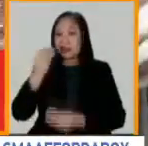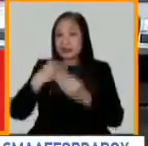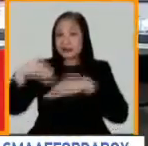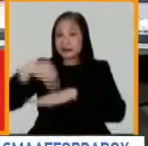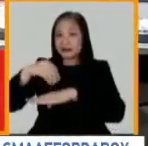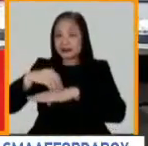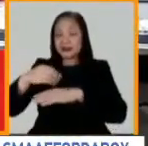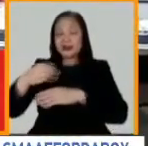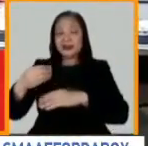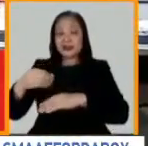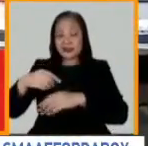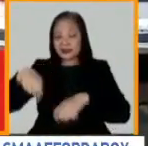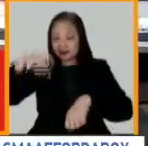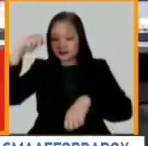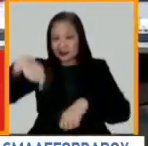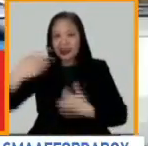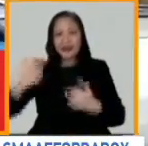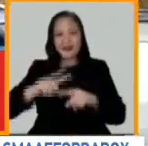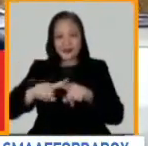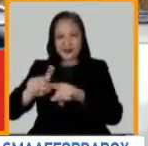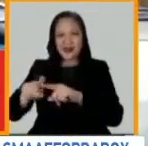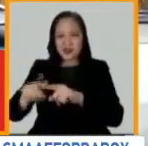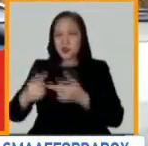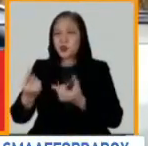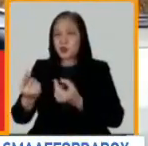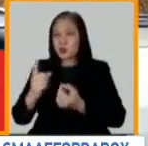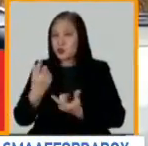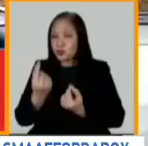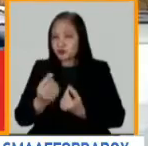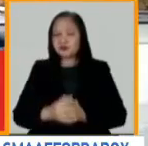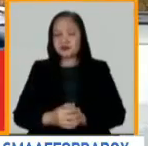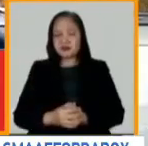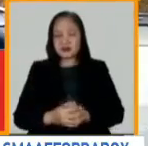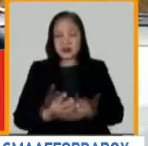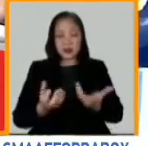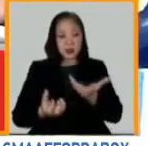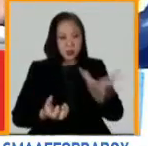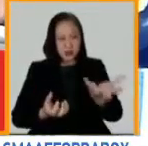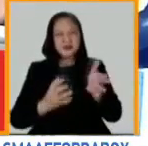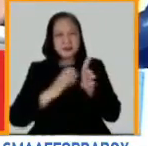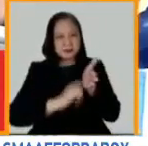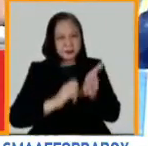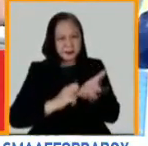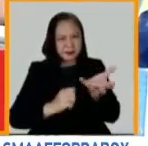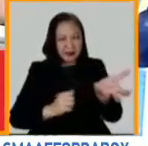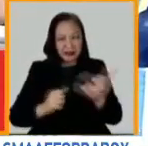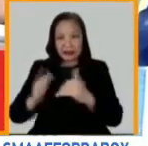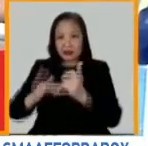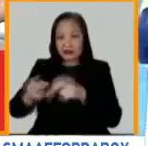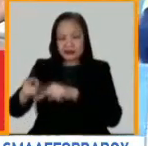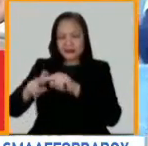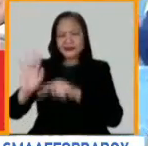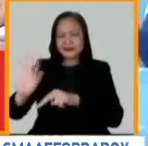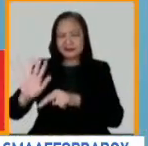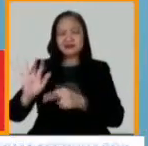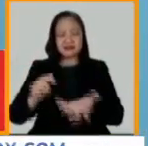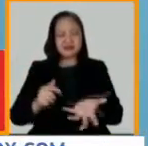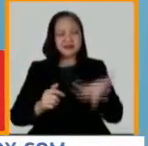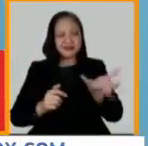diskarte. Binabawasan daw nila ng kaunti ang serving ng ulam kaysa magtaas ng presyo. Naiintindihan naman daw ito ng mga